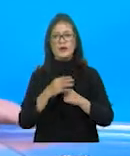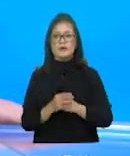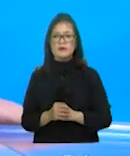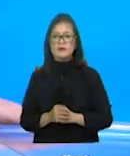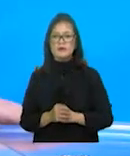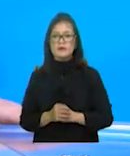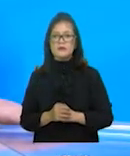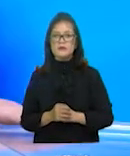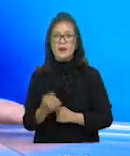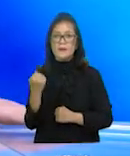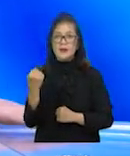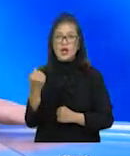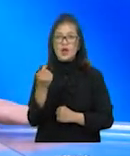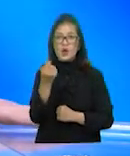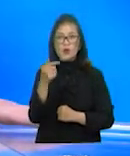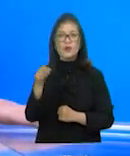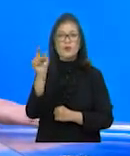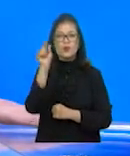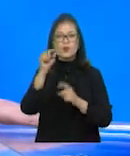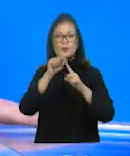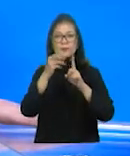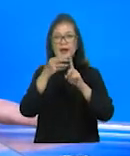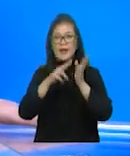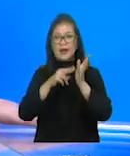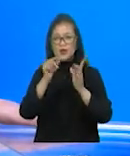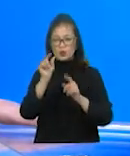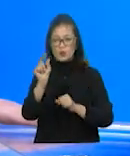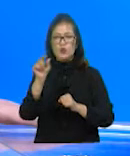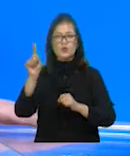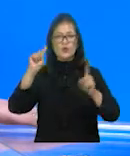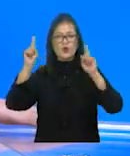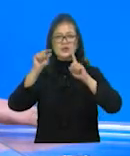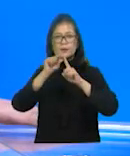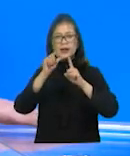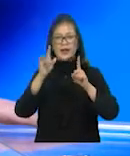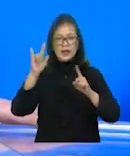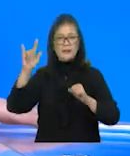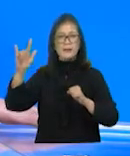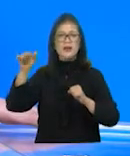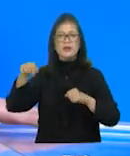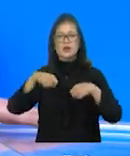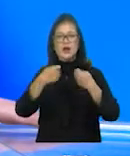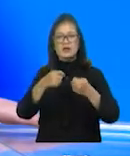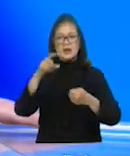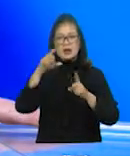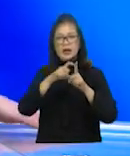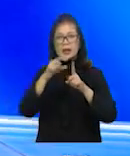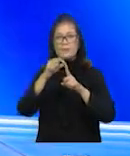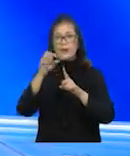Pemirsa, Bendahara Umum PBNU sekaligus politisi PDIP Mardani Maming ditetapkan masuk dalam daftar pencarian orang atau DPO